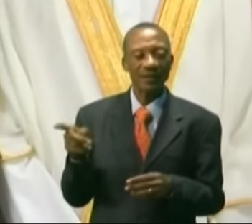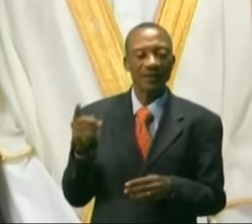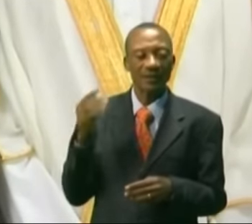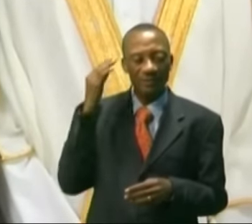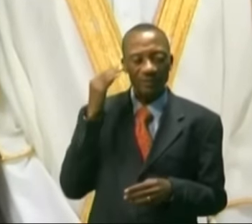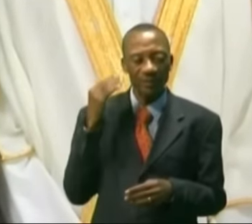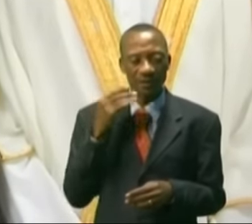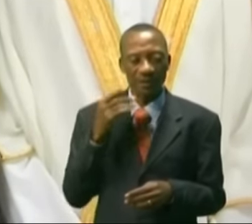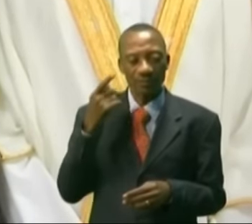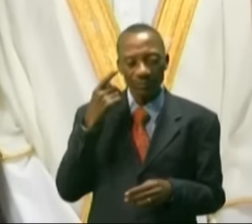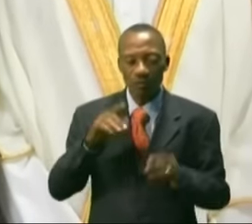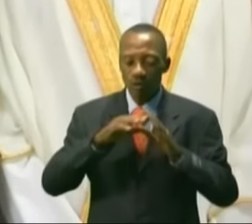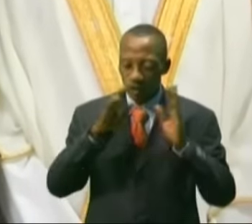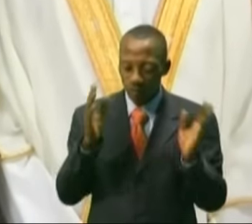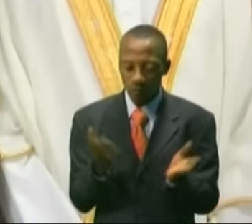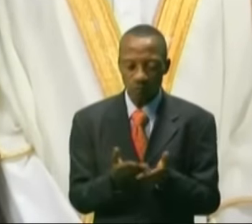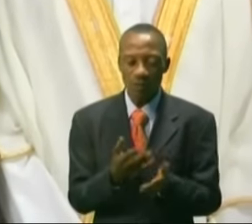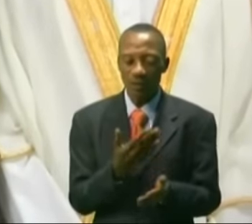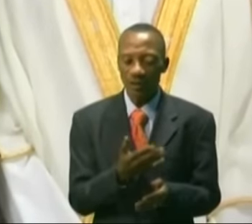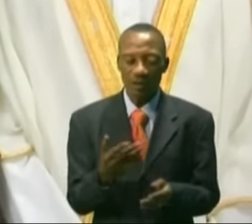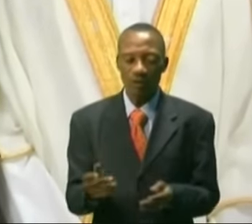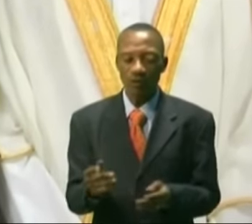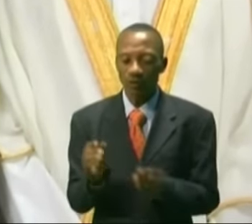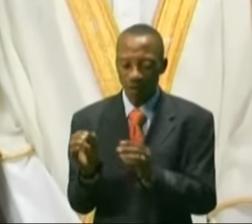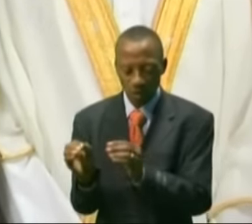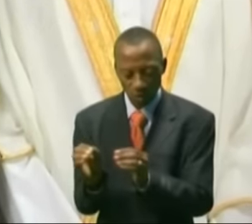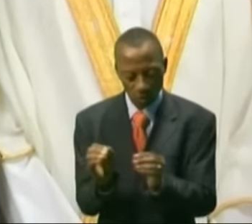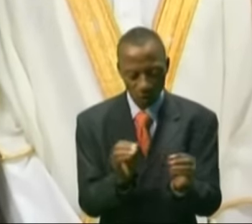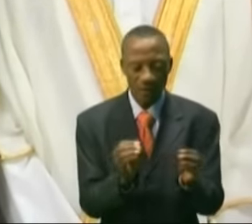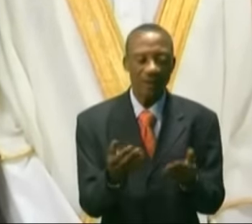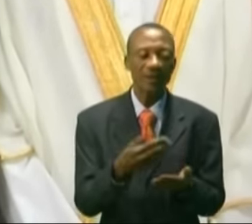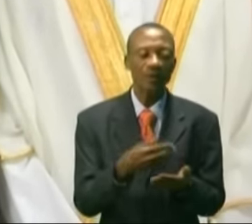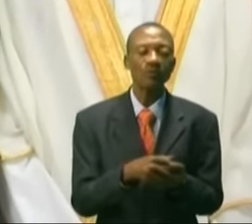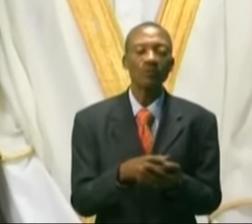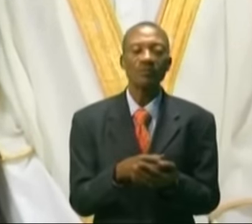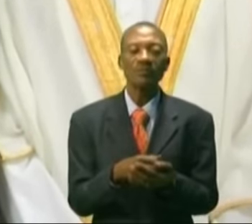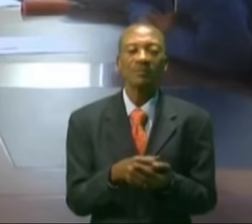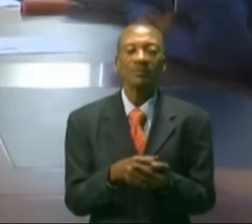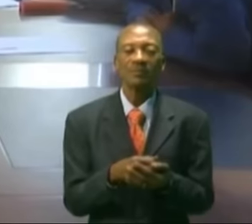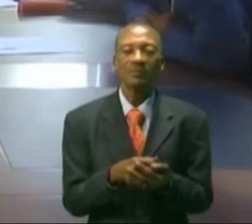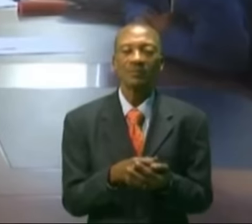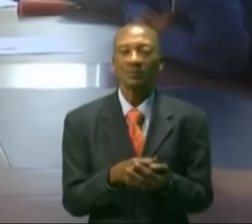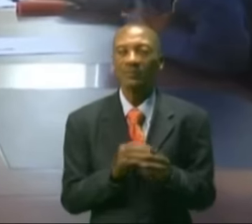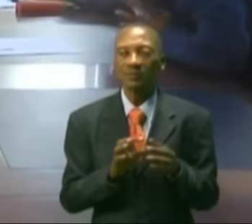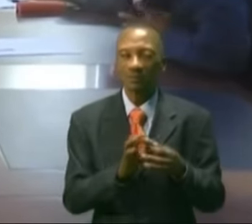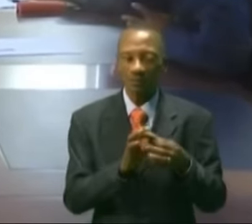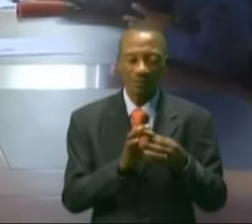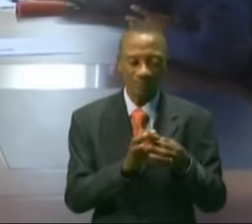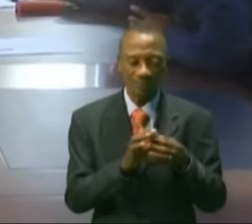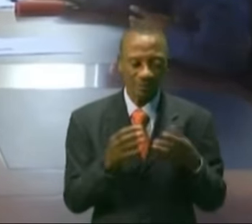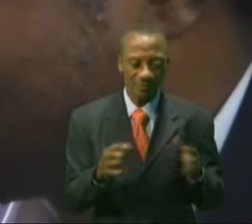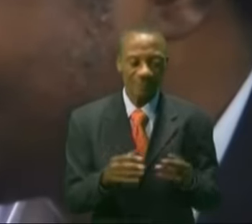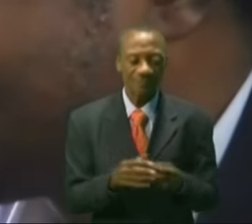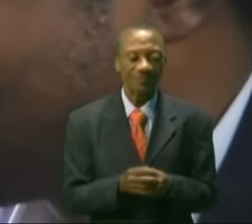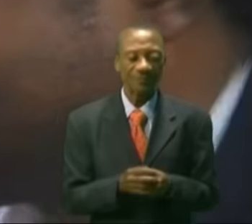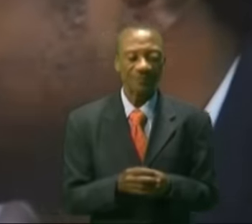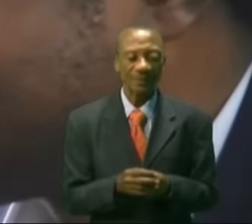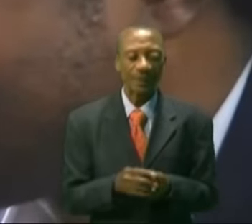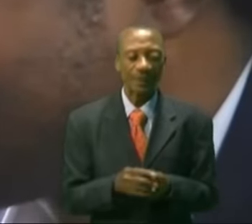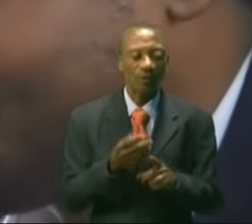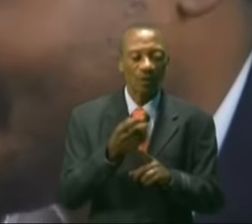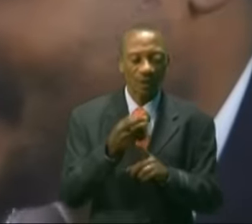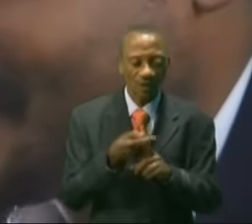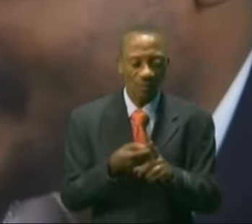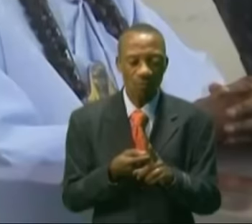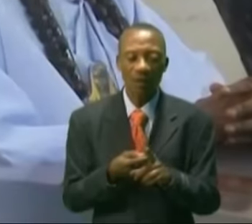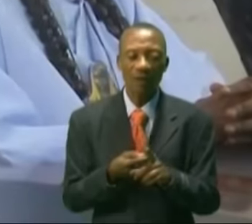le secteur de culte de ce que nous pouvons appeler la régulation. Un moratoire d'un mois aux concernés a